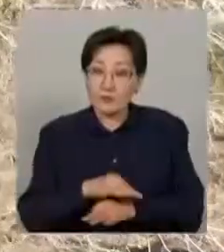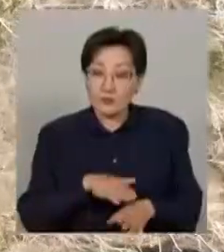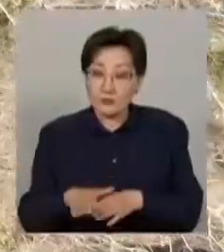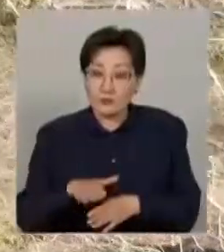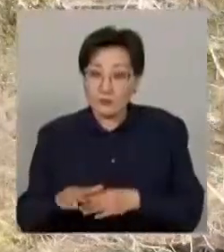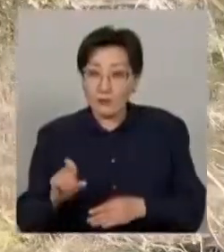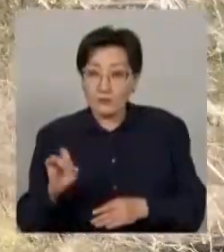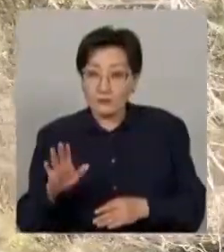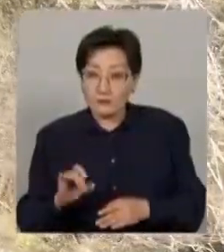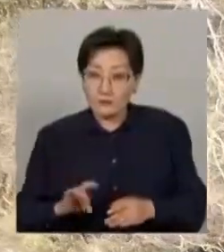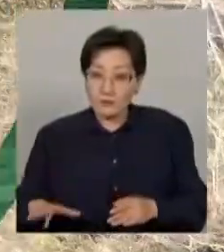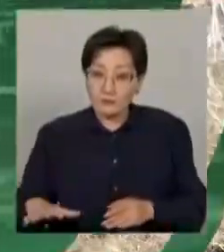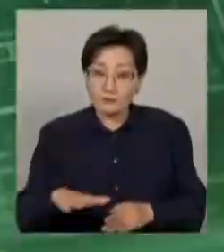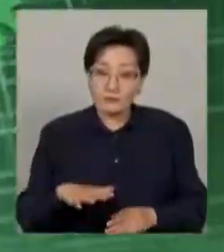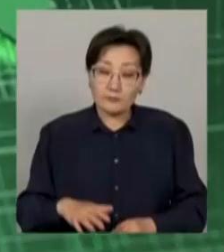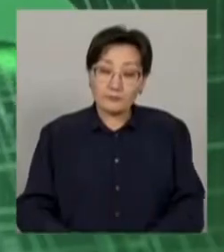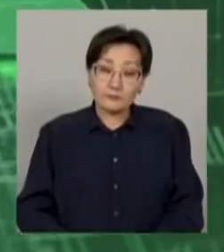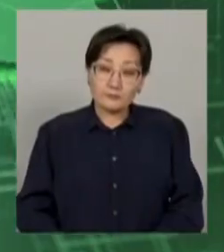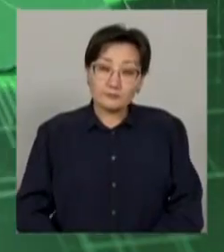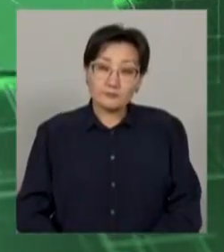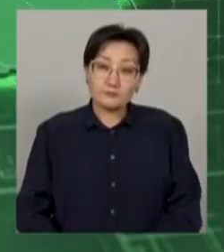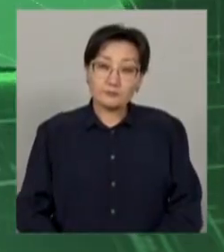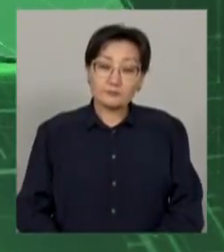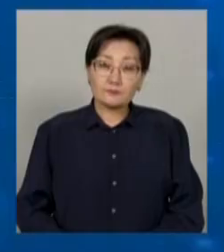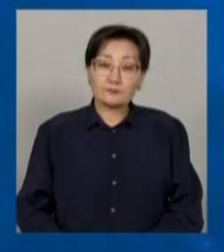в Алуэзовском районе?